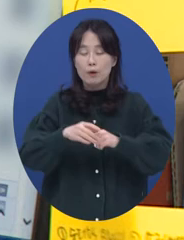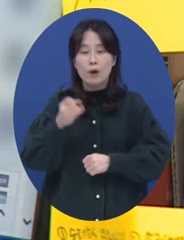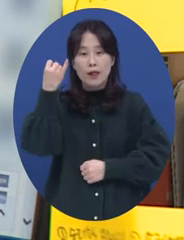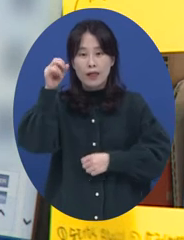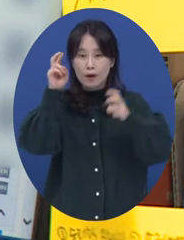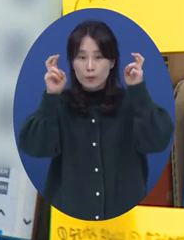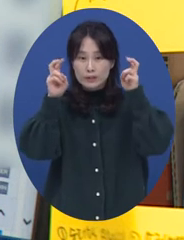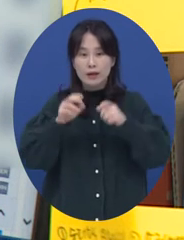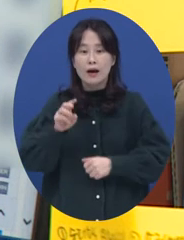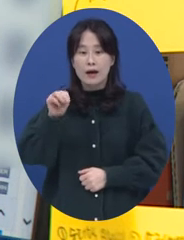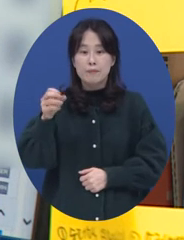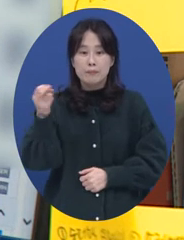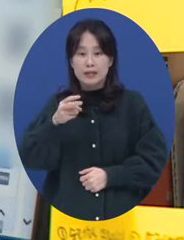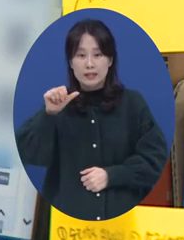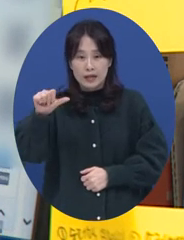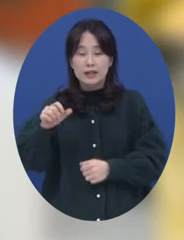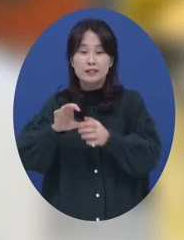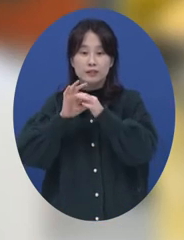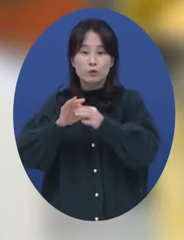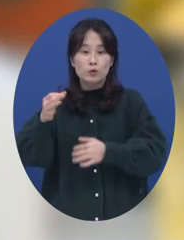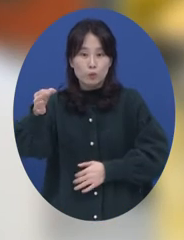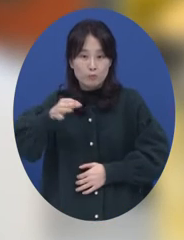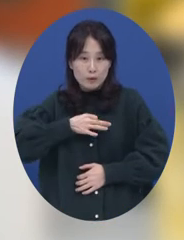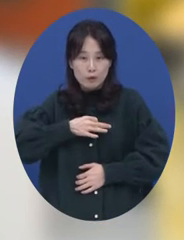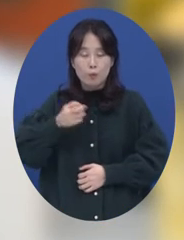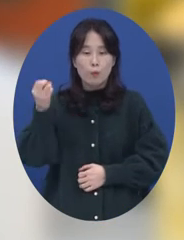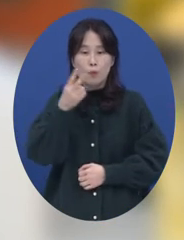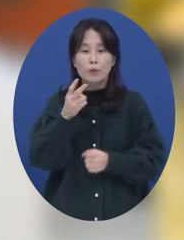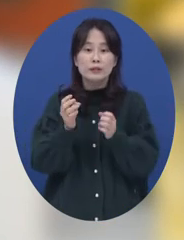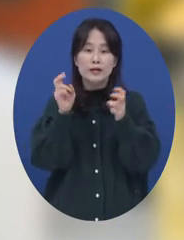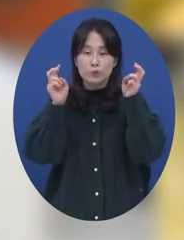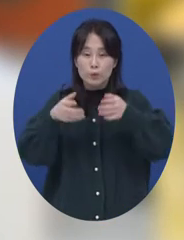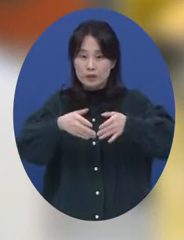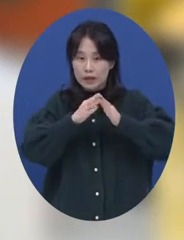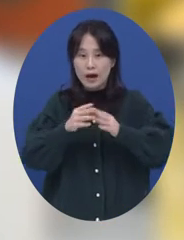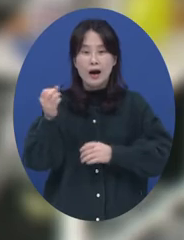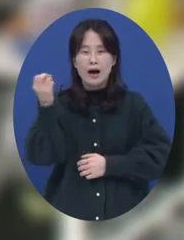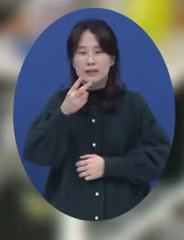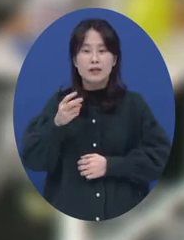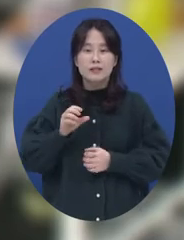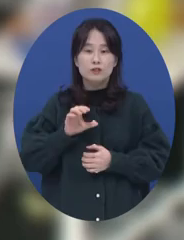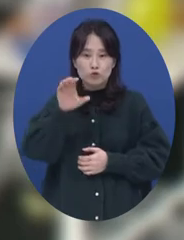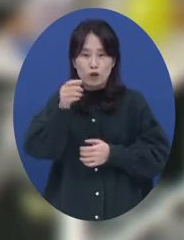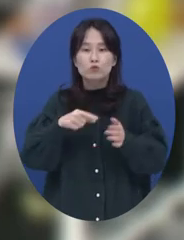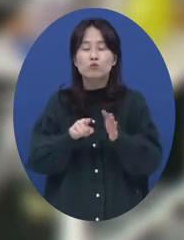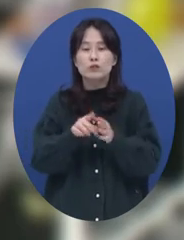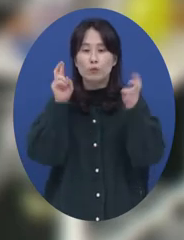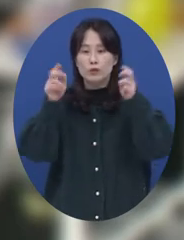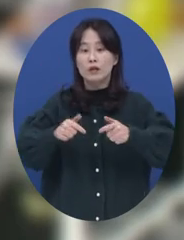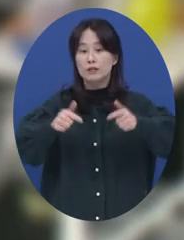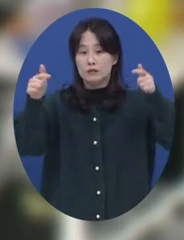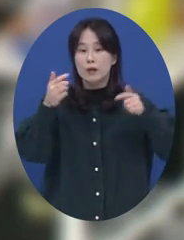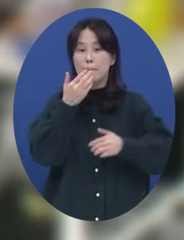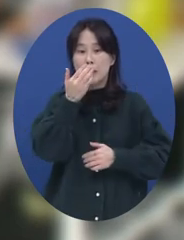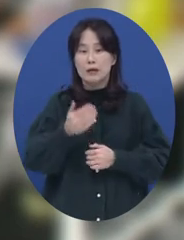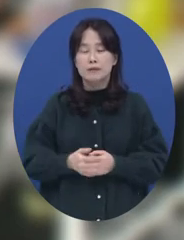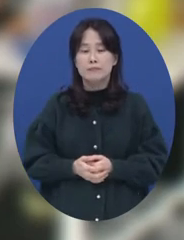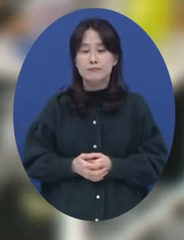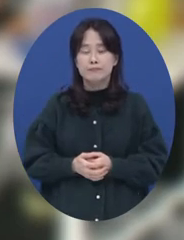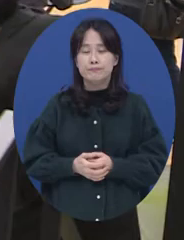성장 기반의 갖춘 스타트업이 mna 를 통해 자금을 회수하고 재창업 이 낮에 투자를 통해 몸집을 불릴 수 있기